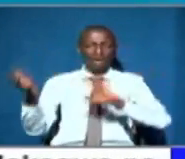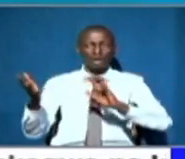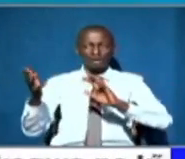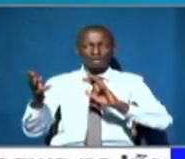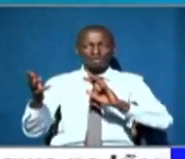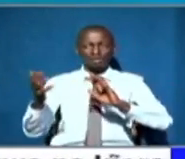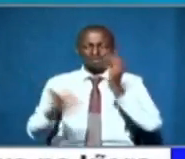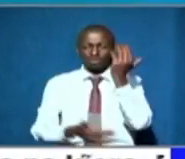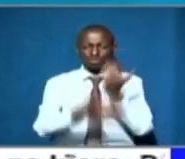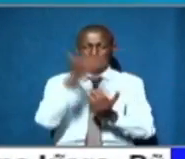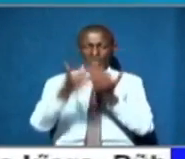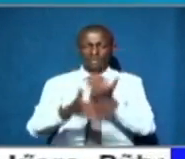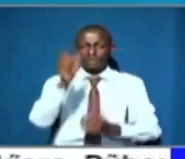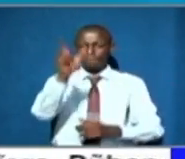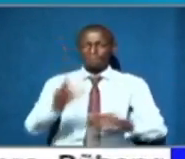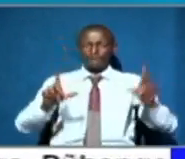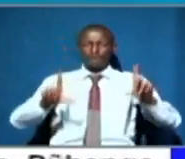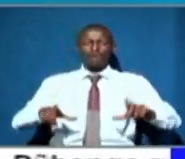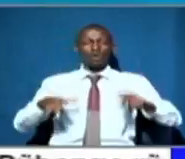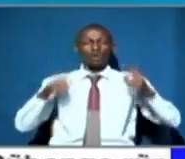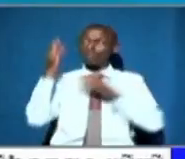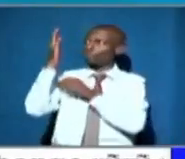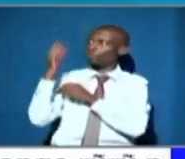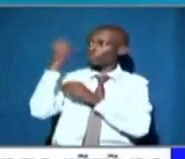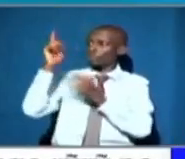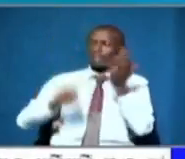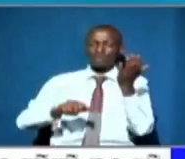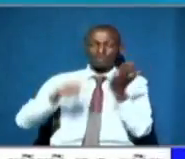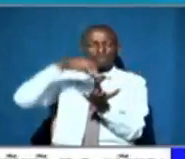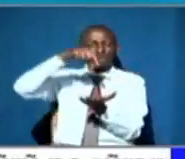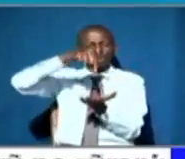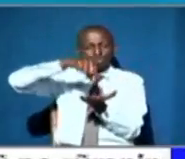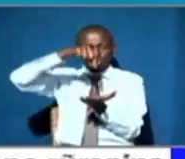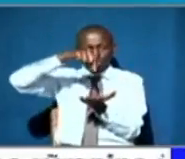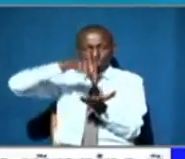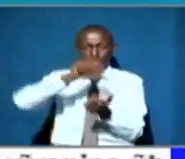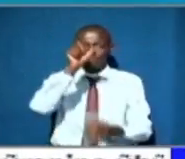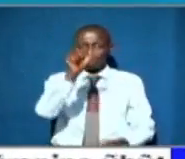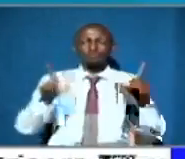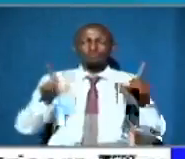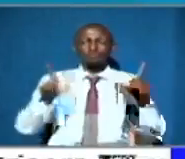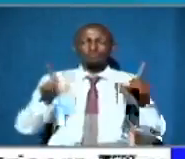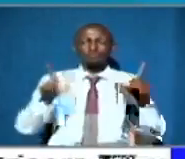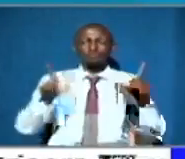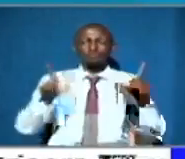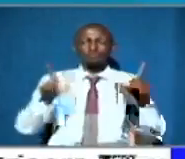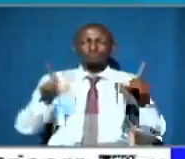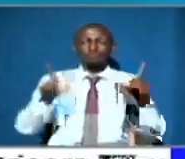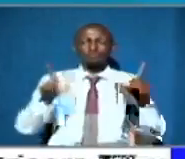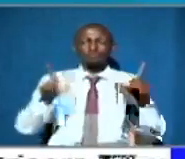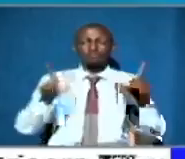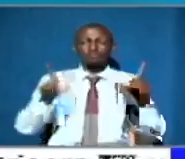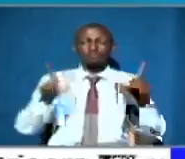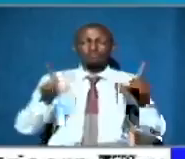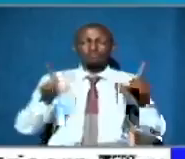mundu ngai atwirite thini wa Quran utigite mundu umwe ye maisha maramu